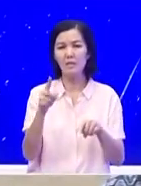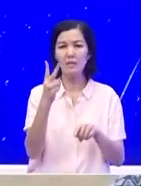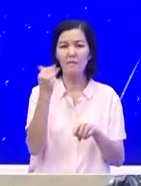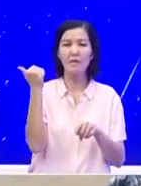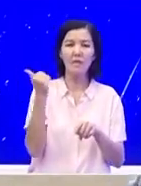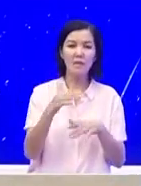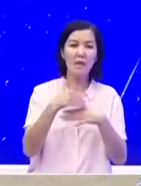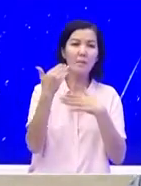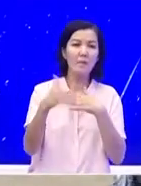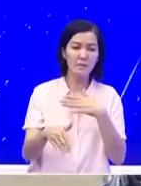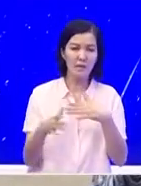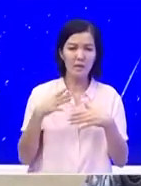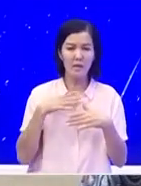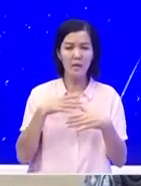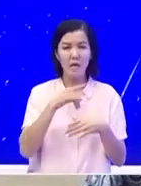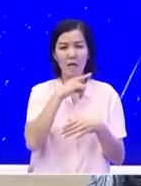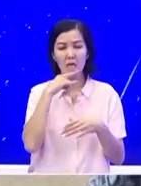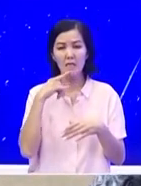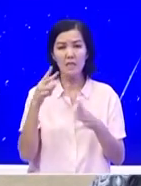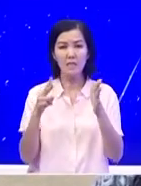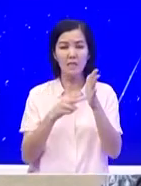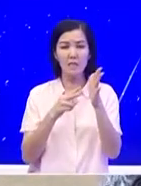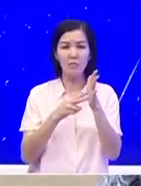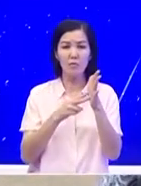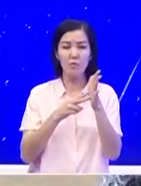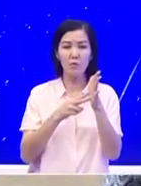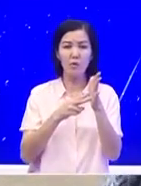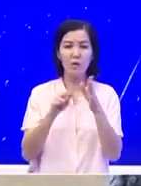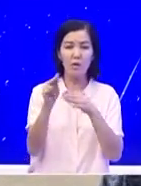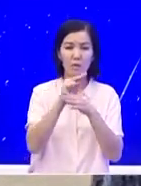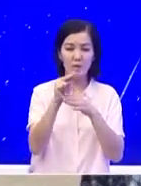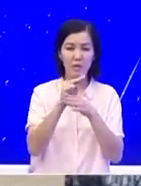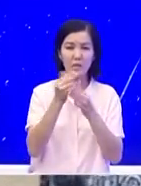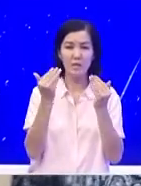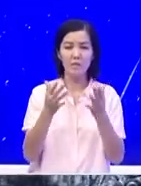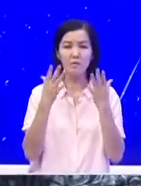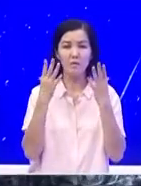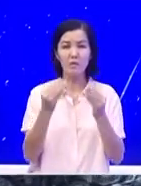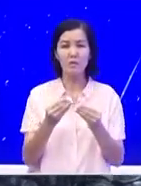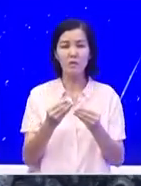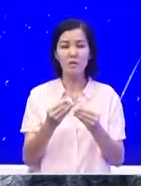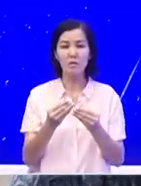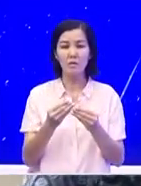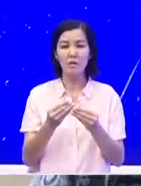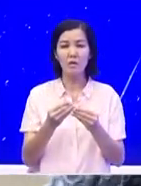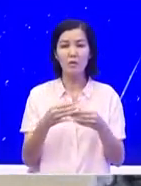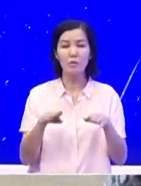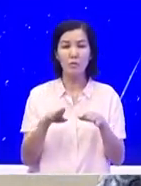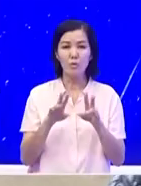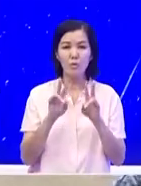То есть, если, условно говоря, в России сейчас 7-е методические рекомендации, то на сегодняшний день вы пользуетесь теми же российскими,